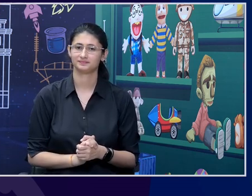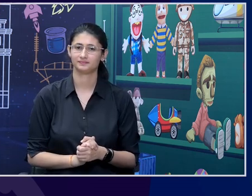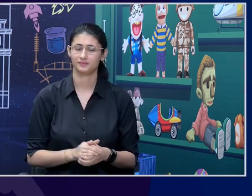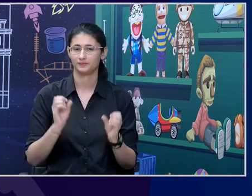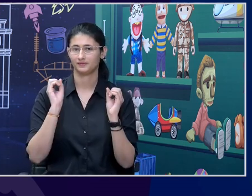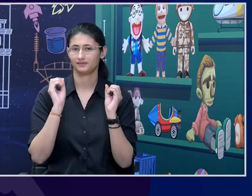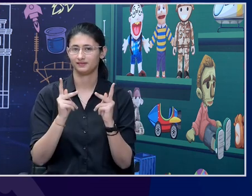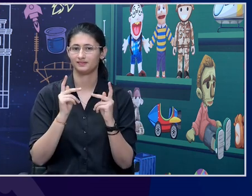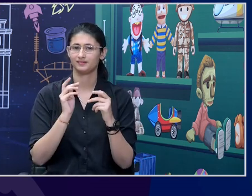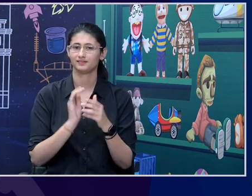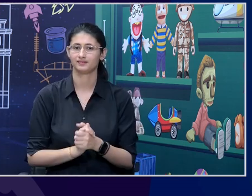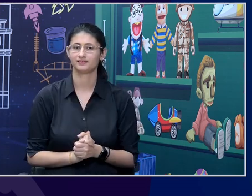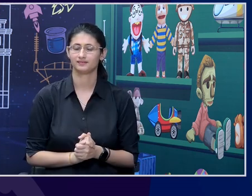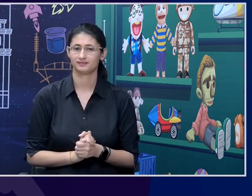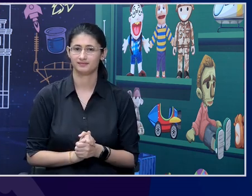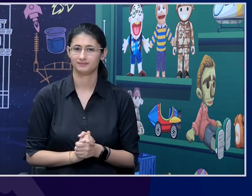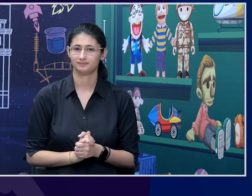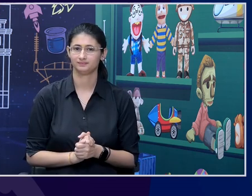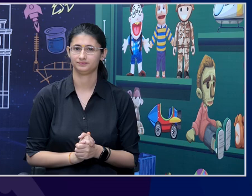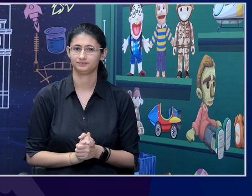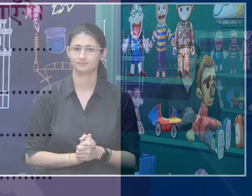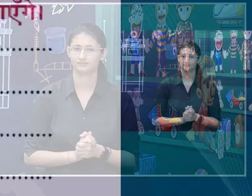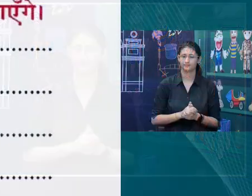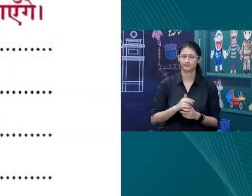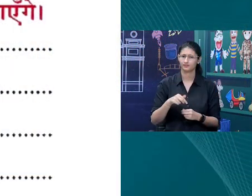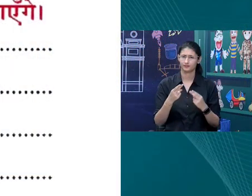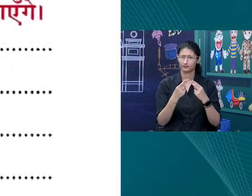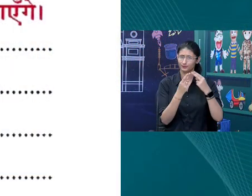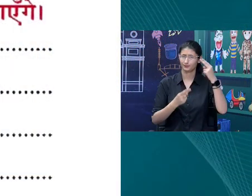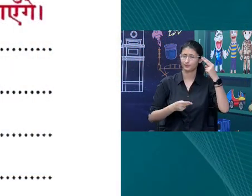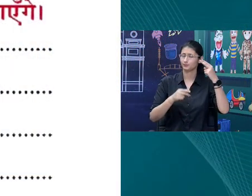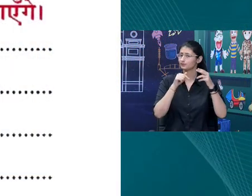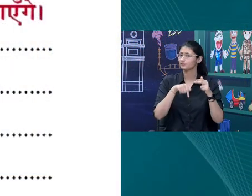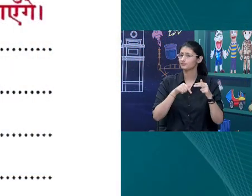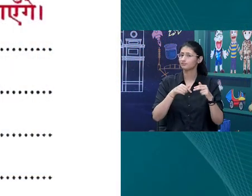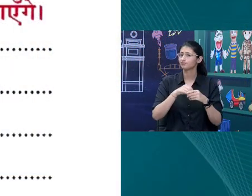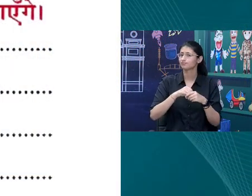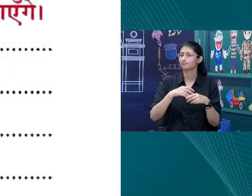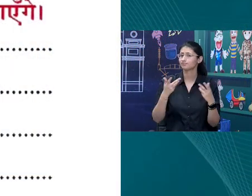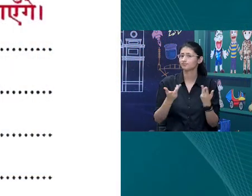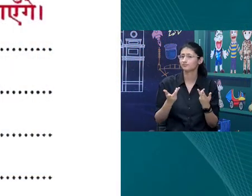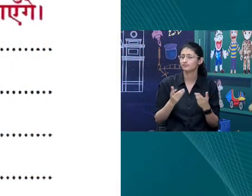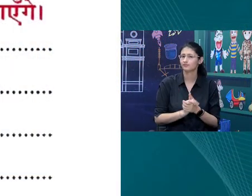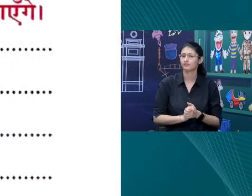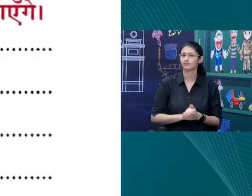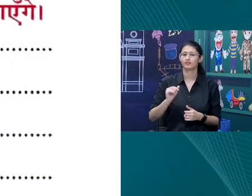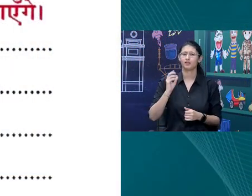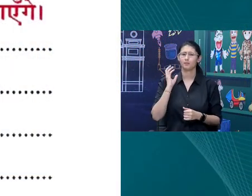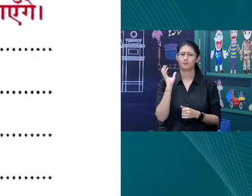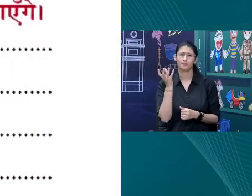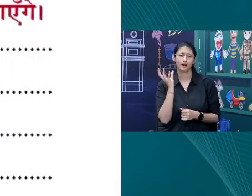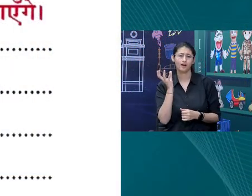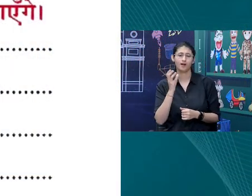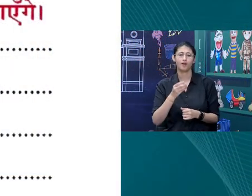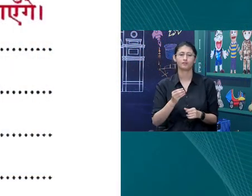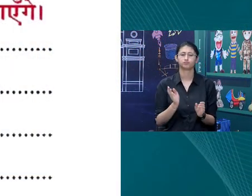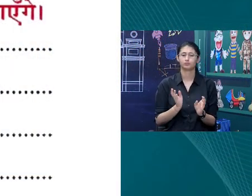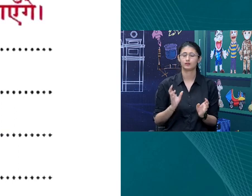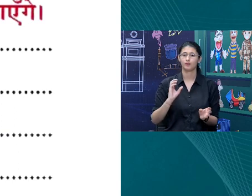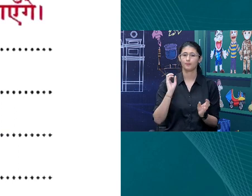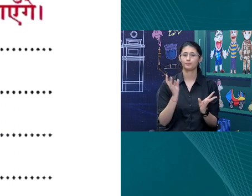है अब कहानी में क्या हुआ है गेंद खो गई और बल्ला उसे ढूंढ रहा है अब तक